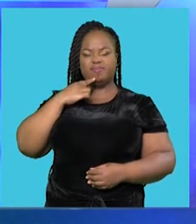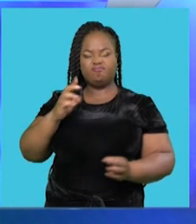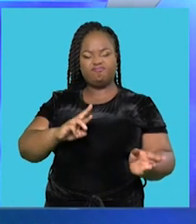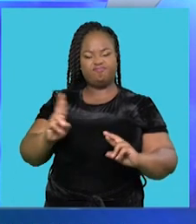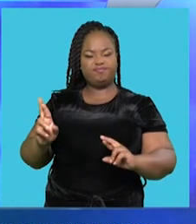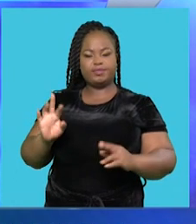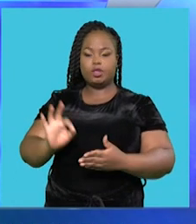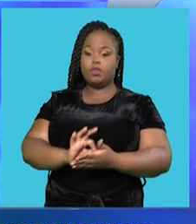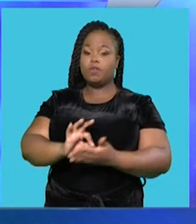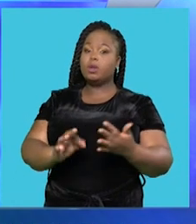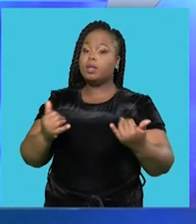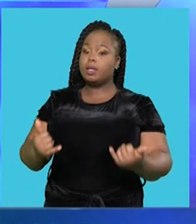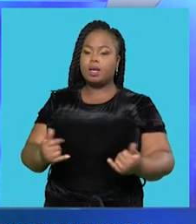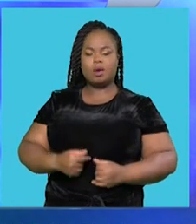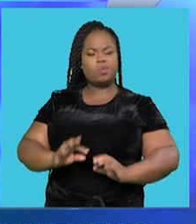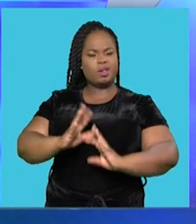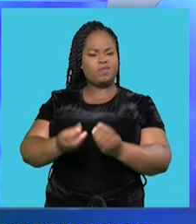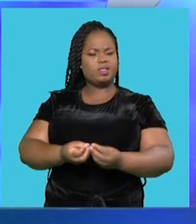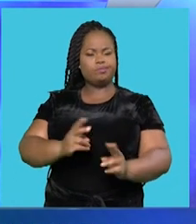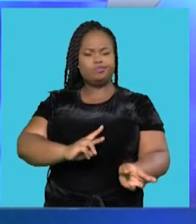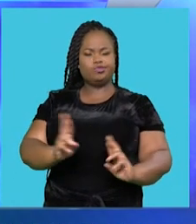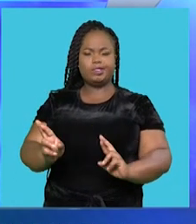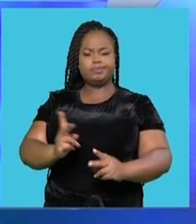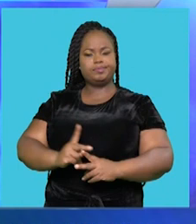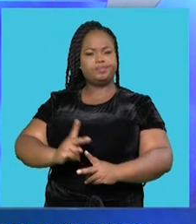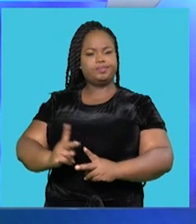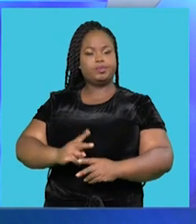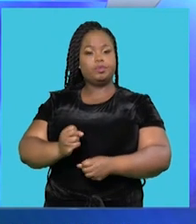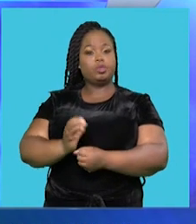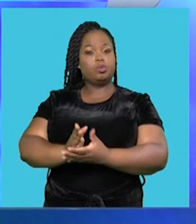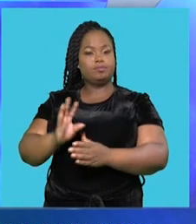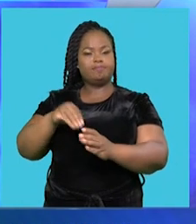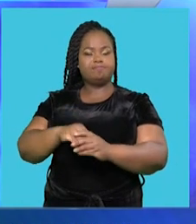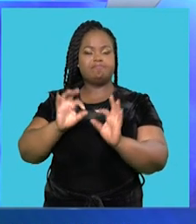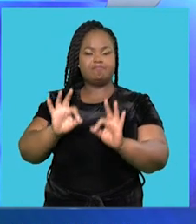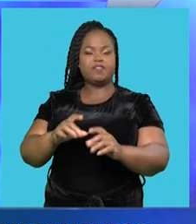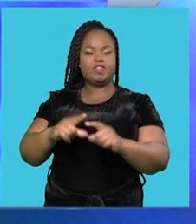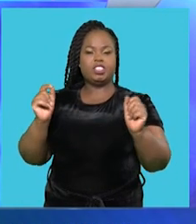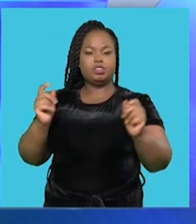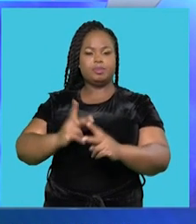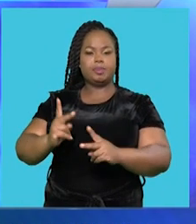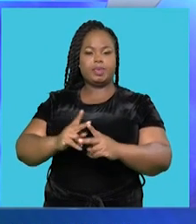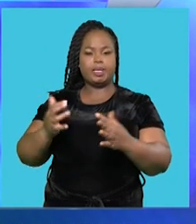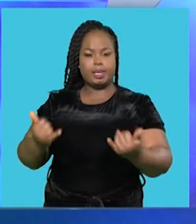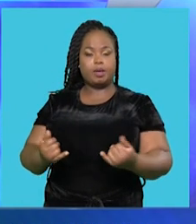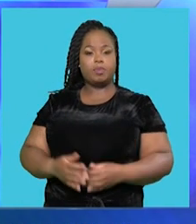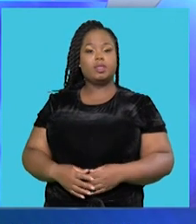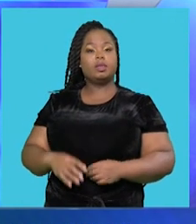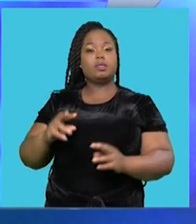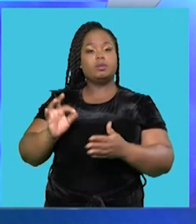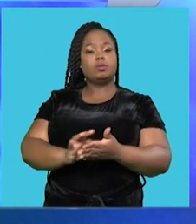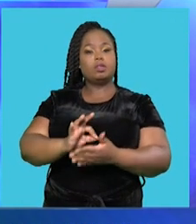ilulungele uvoto kwaye zonke inkqubo ezifanelekileyo zokuthatha inxaxheba kunyulo zigqityiwe. Okanti ke unyulo jikelele luza kubanjwa